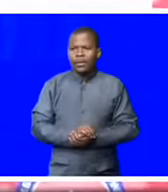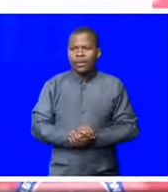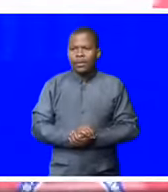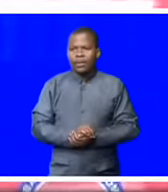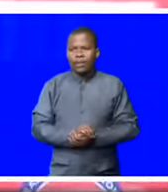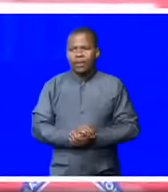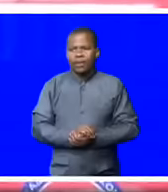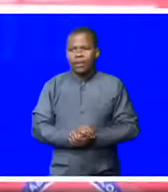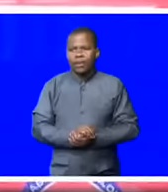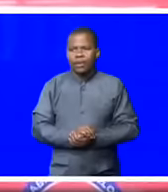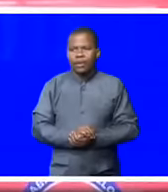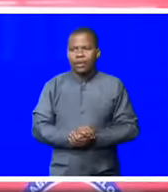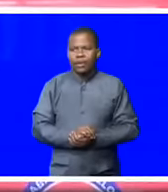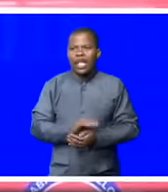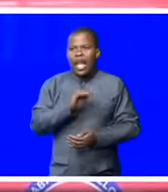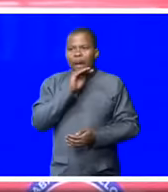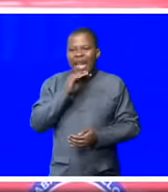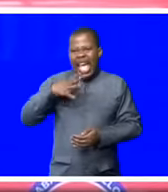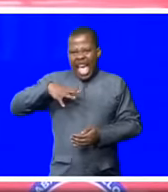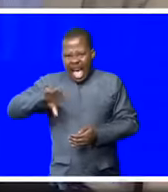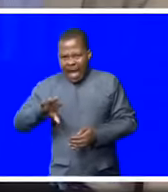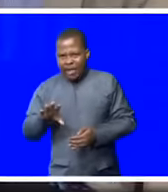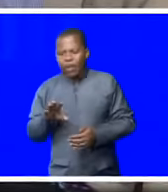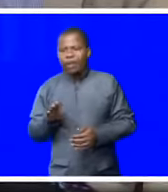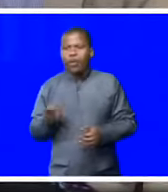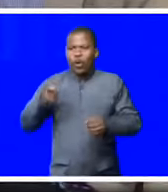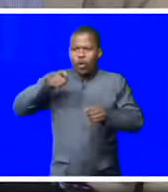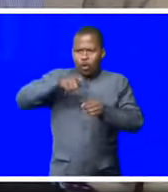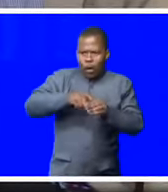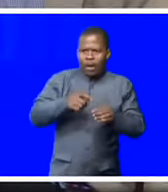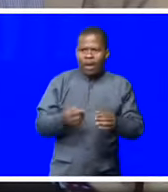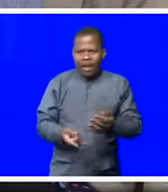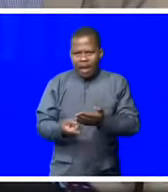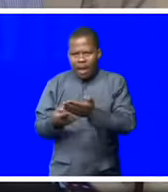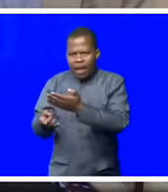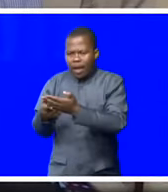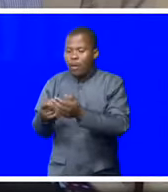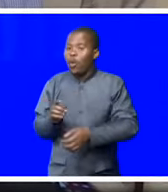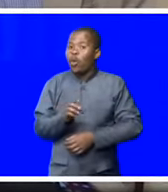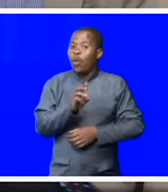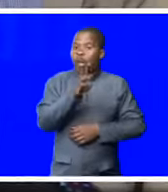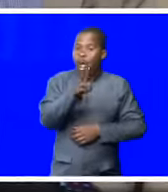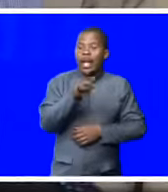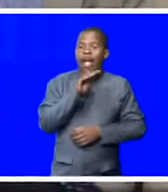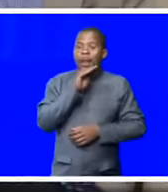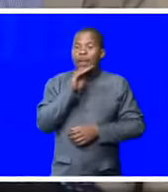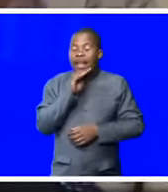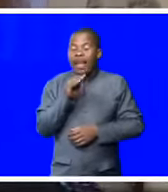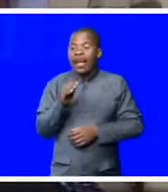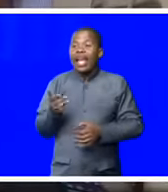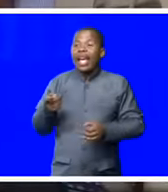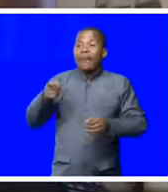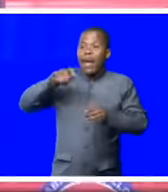lomunye lo tawudangele ke la vele ke fika nje besivele sinako lokwathi icala lamuhla lokuthini